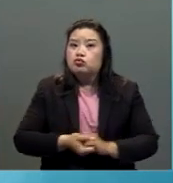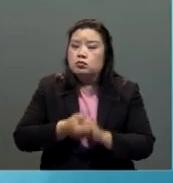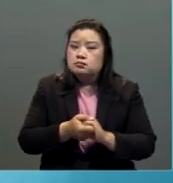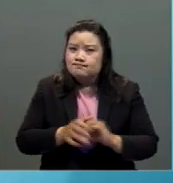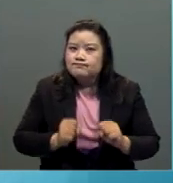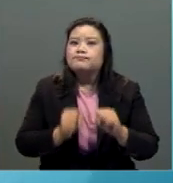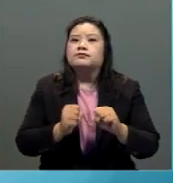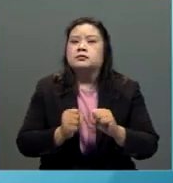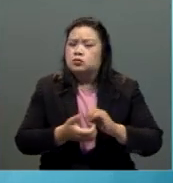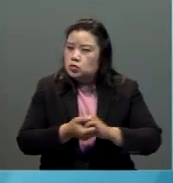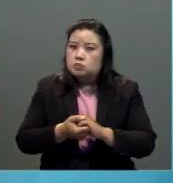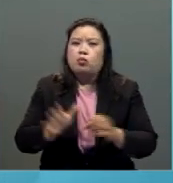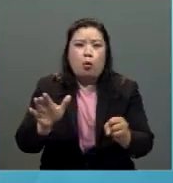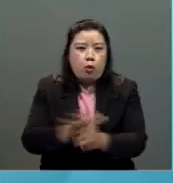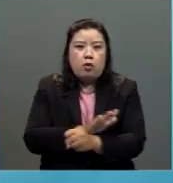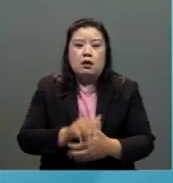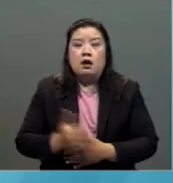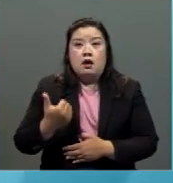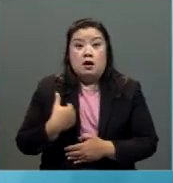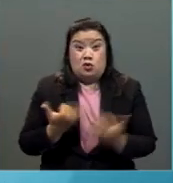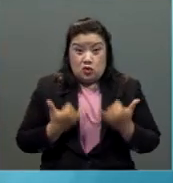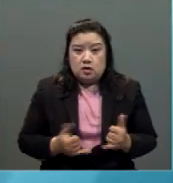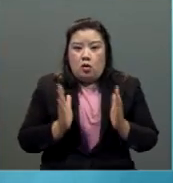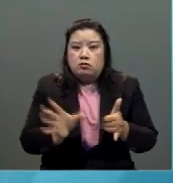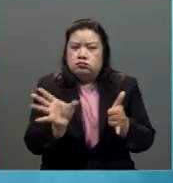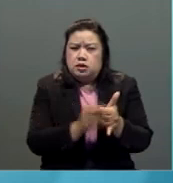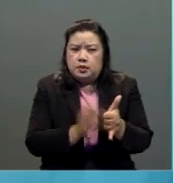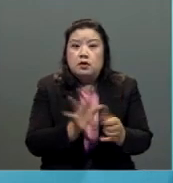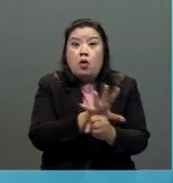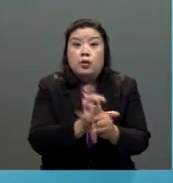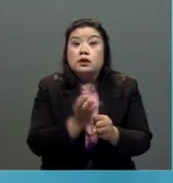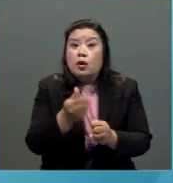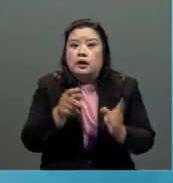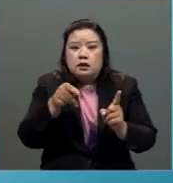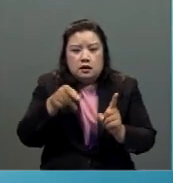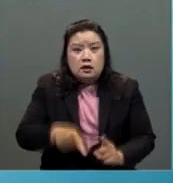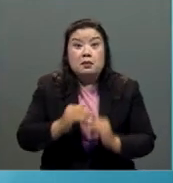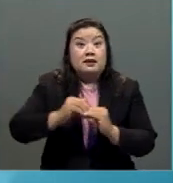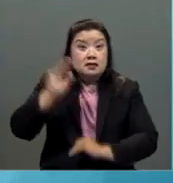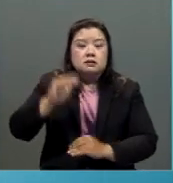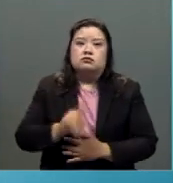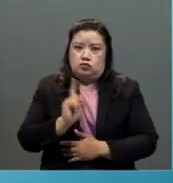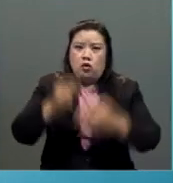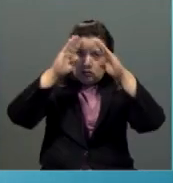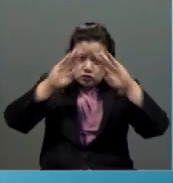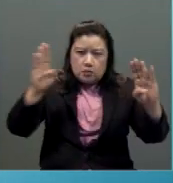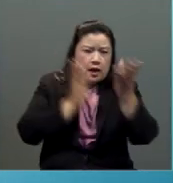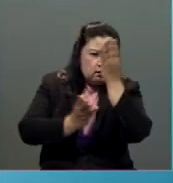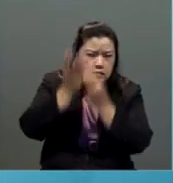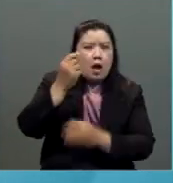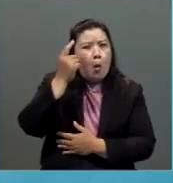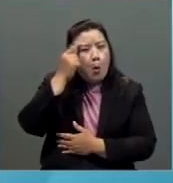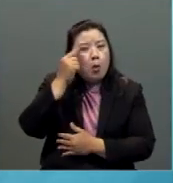นะครับติดกันมาเป็นพันคนแล้วเนี่ยนะครับก็ต้องได้เรียนรู้กันแล้วแล้วจังหวัด